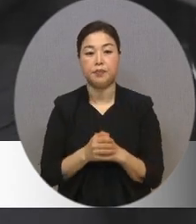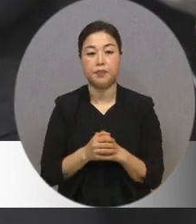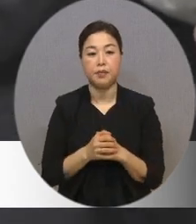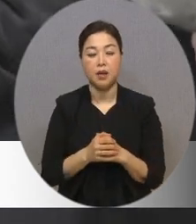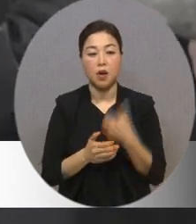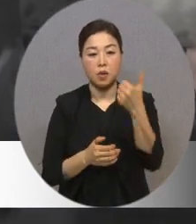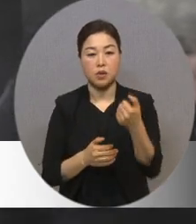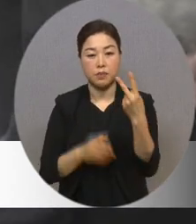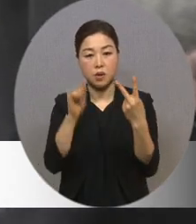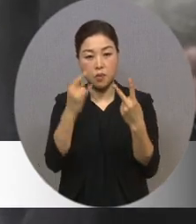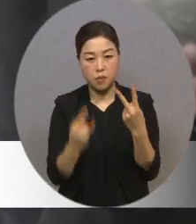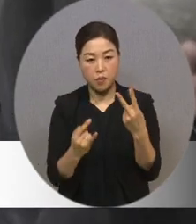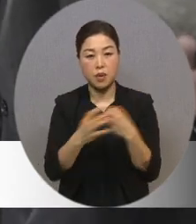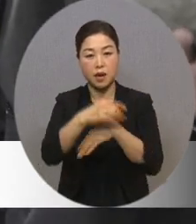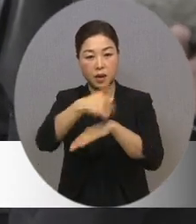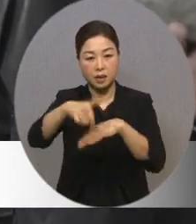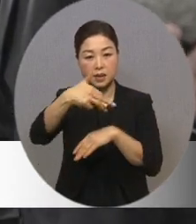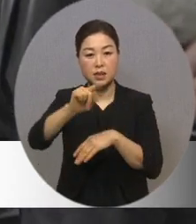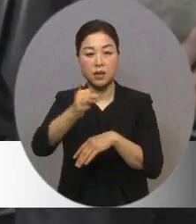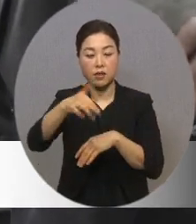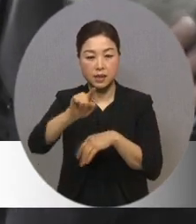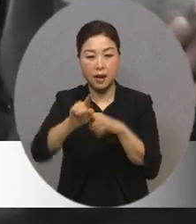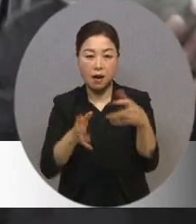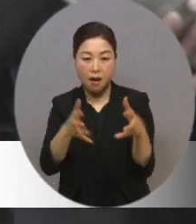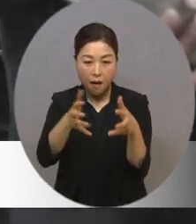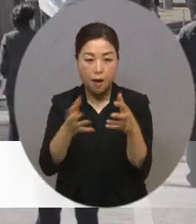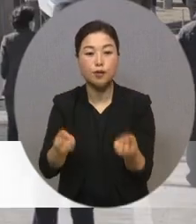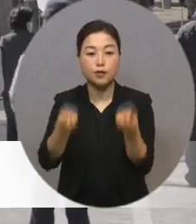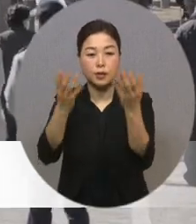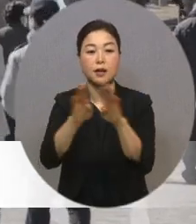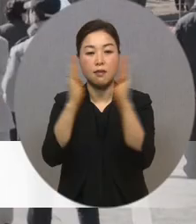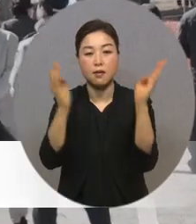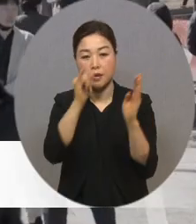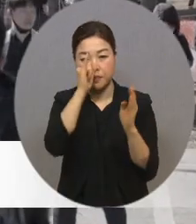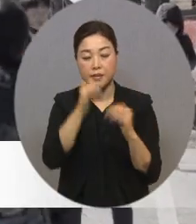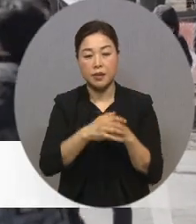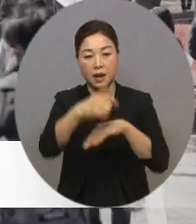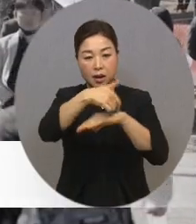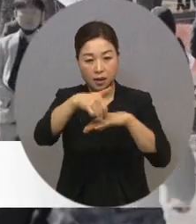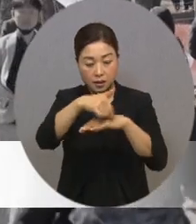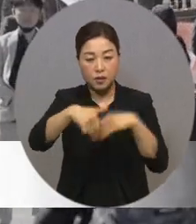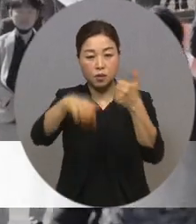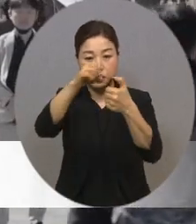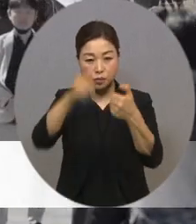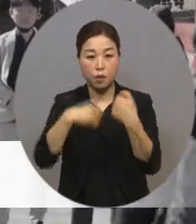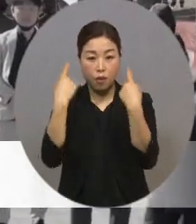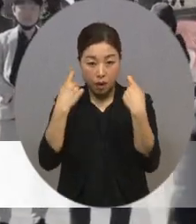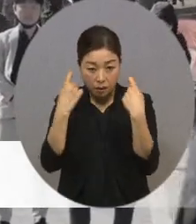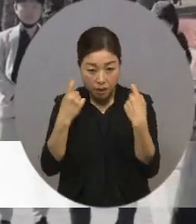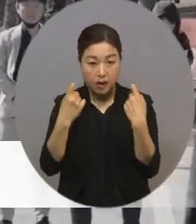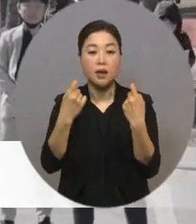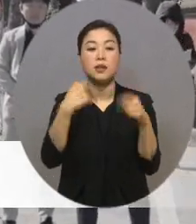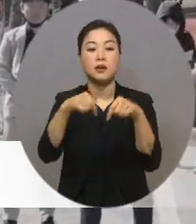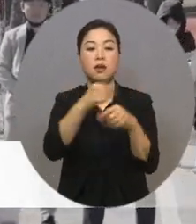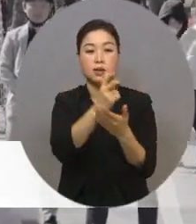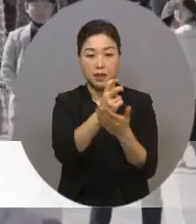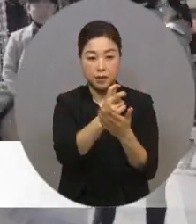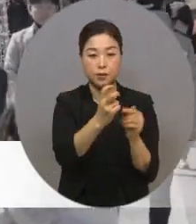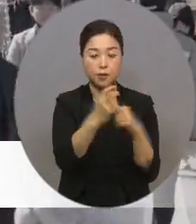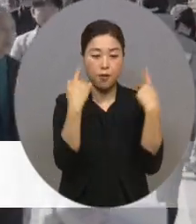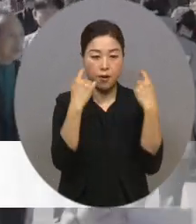제52회 강진 청자축제가 열리는 기간이라 강진 반값 관광 정책으로 관광객